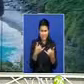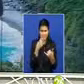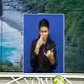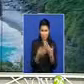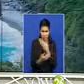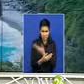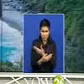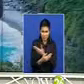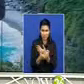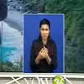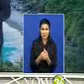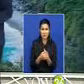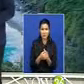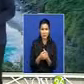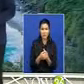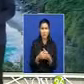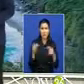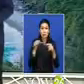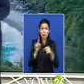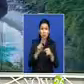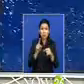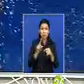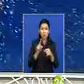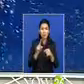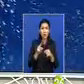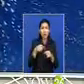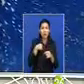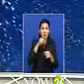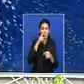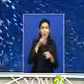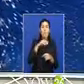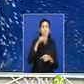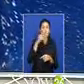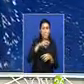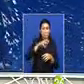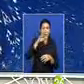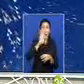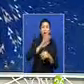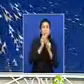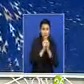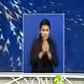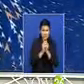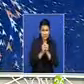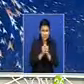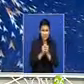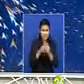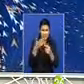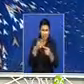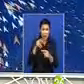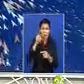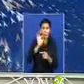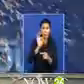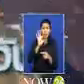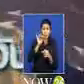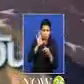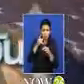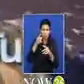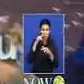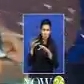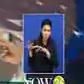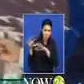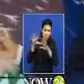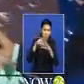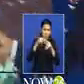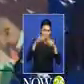ได้เห็นต่อไปนี้นะครับเส้นทางของมันก็จะไปพื้นที่บริเวณของมณฑลฝูเจี้ยนที่ประเทศจีนนะครับหลังจากนั้นมันก็จะปกคลุมครับและทํา